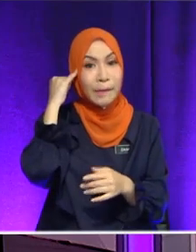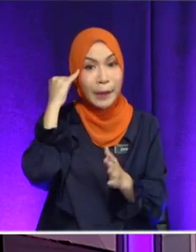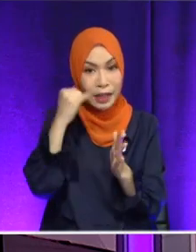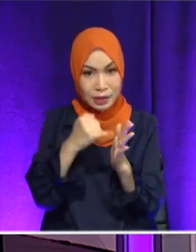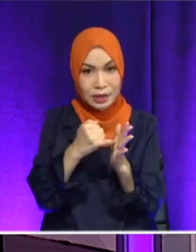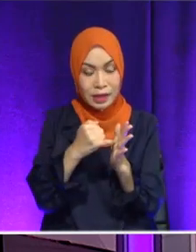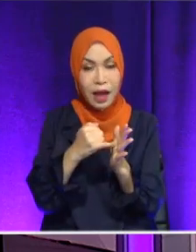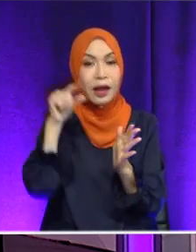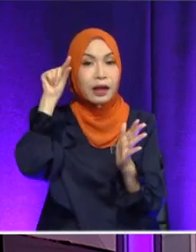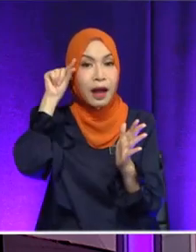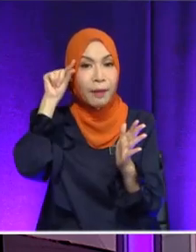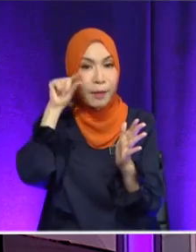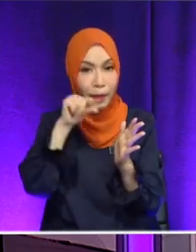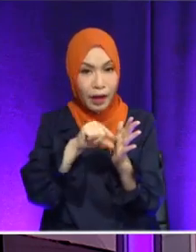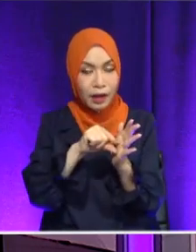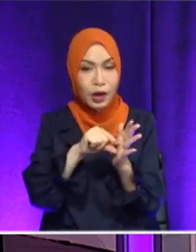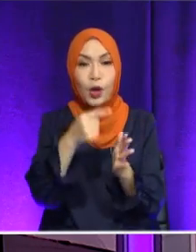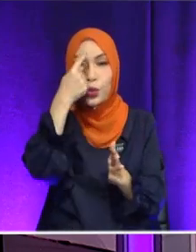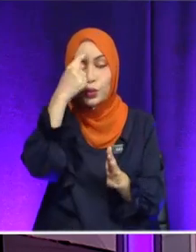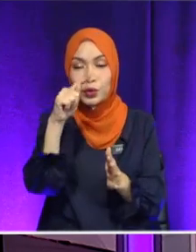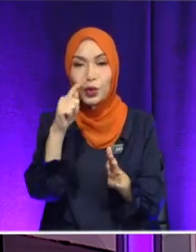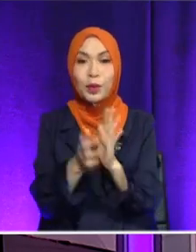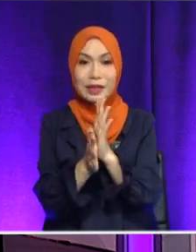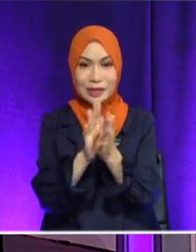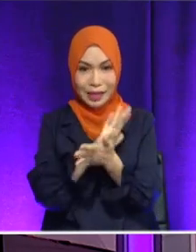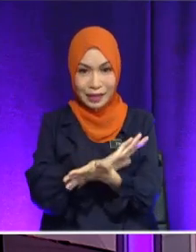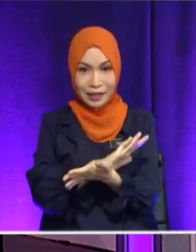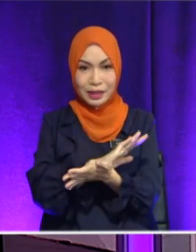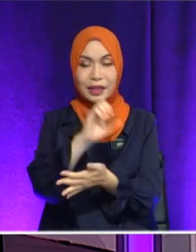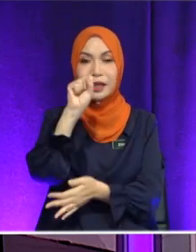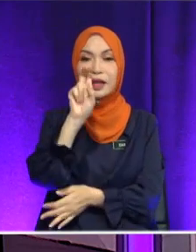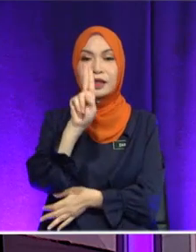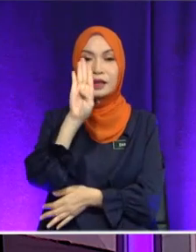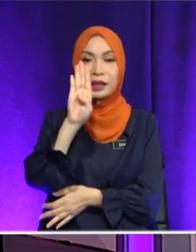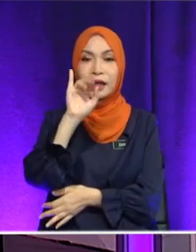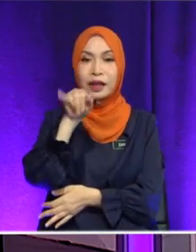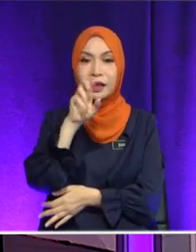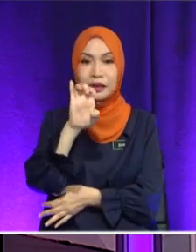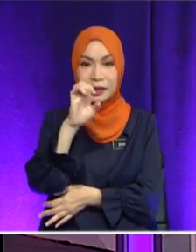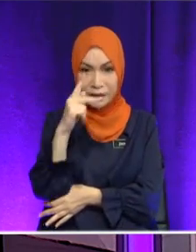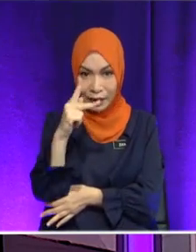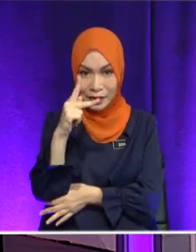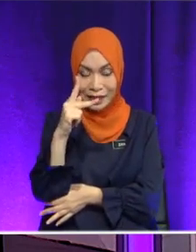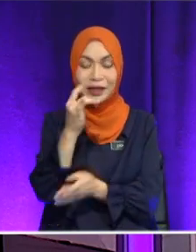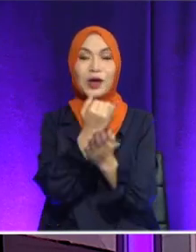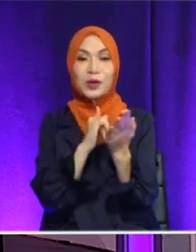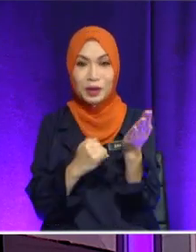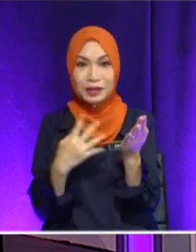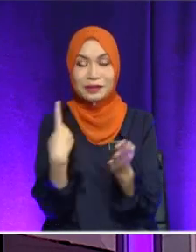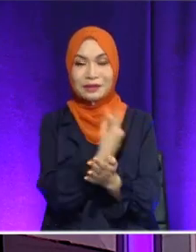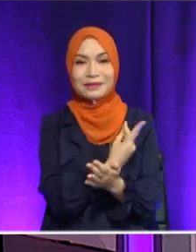Jadikan Dia sebagai subjek materi kita oke di sini kita menggunakan Wonder premium 1 di sini